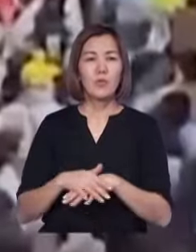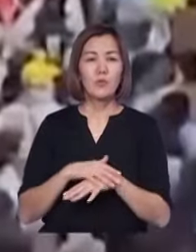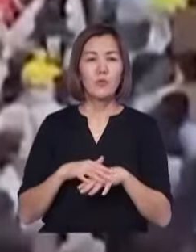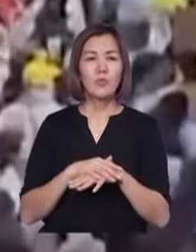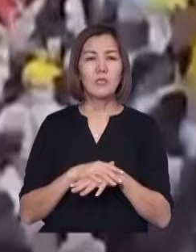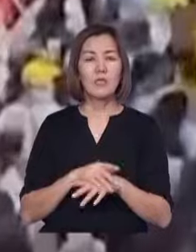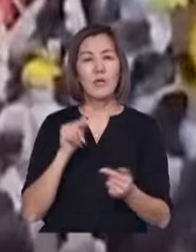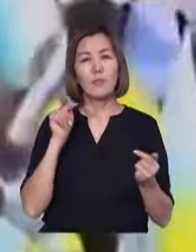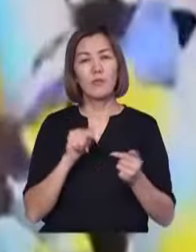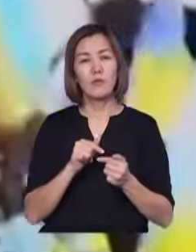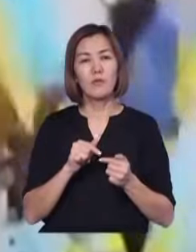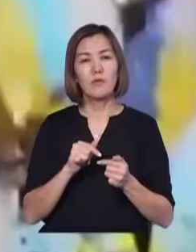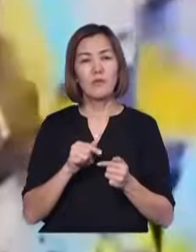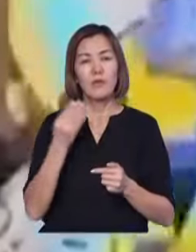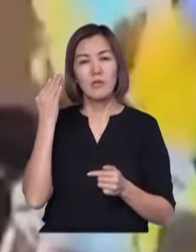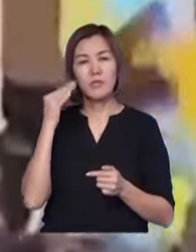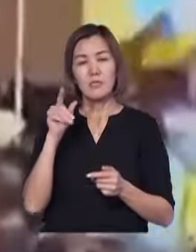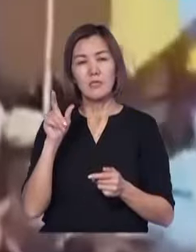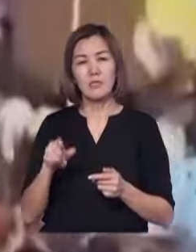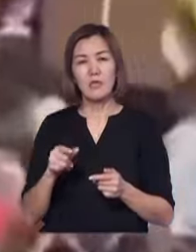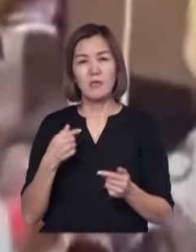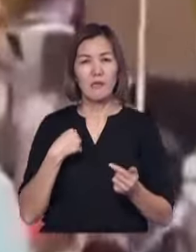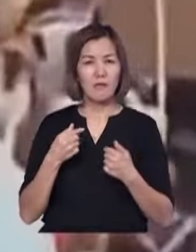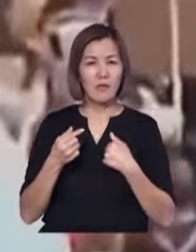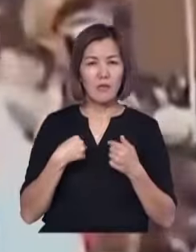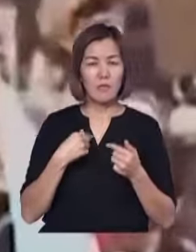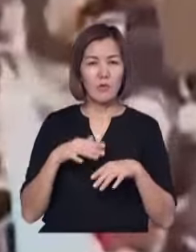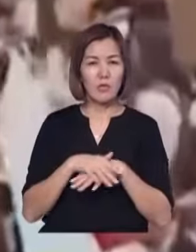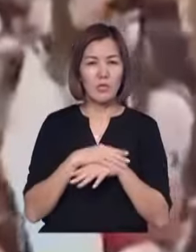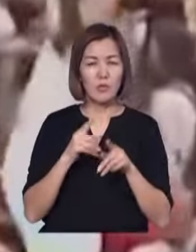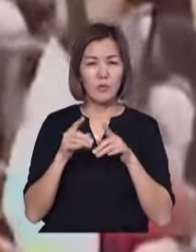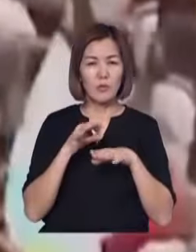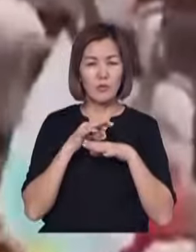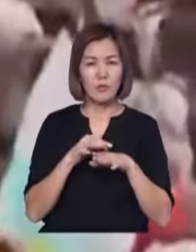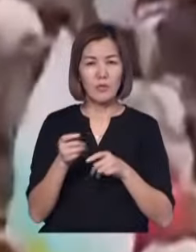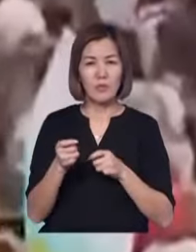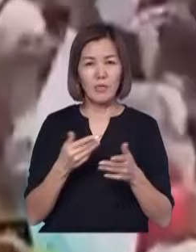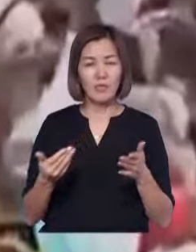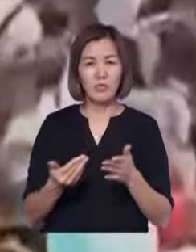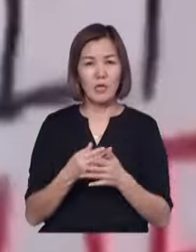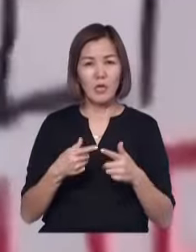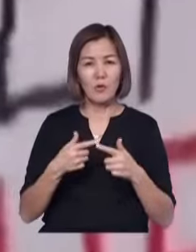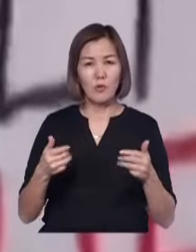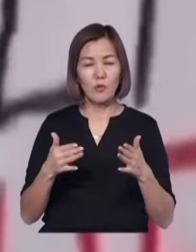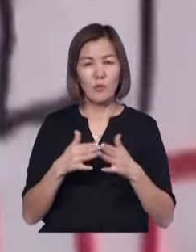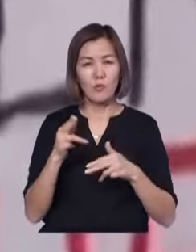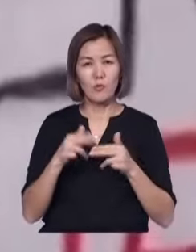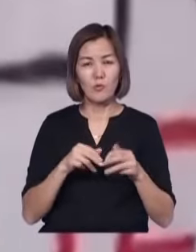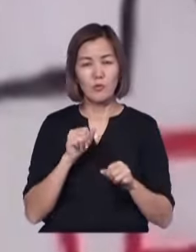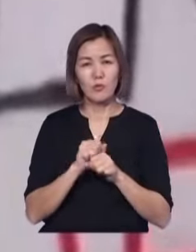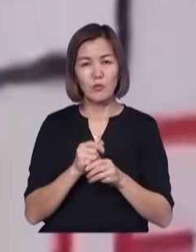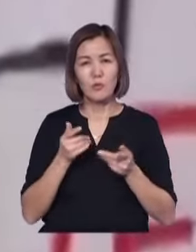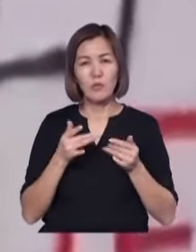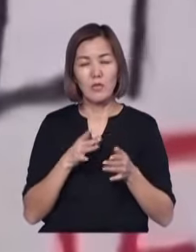қарсы. Жергілікті жұрт сырттан келгендермен мезі болғанын айтып, ереуіл ұйымдастырды. Олар биліктен жаңа қонақ үйлердің құрылысын тоқтатуды талап етіп